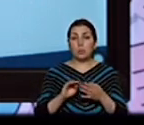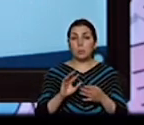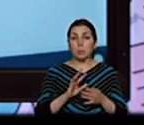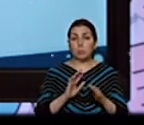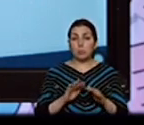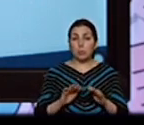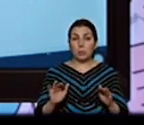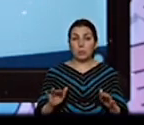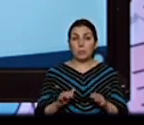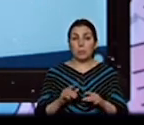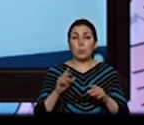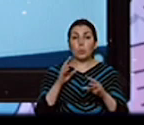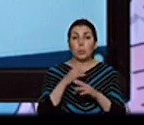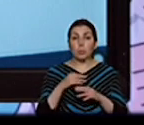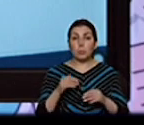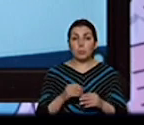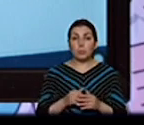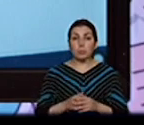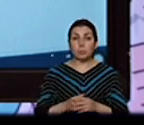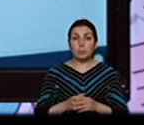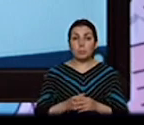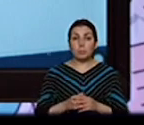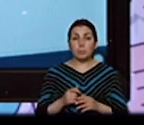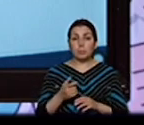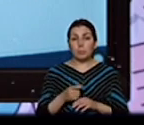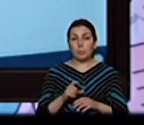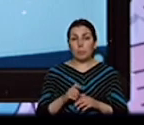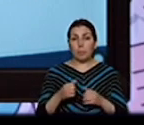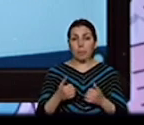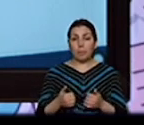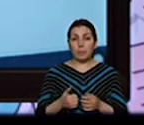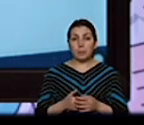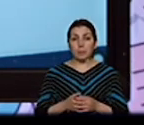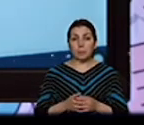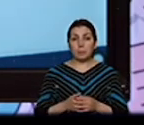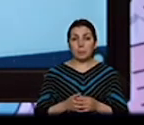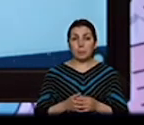Yozyapsizmi bolajonlar? Ulguryapsizmi? Juda yaxshi.